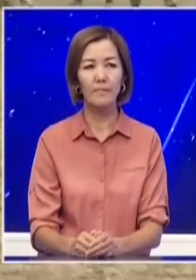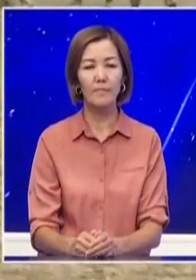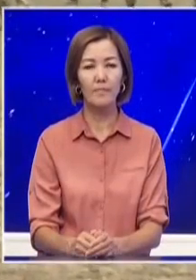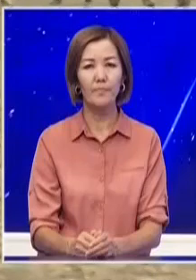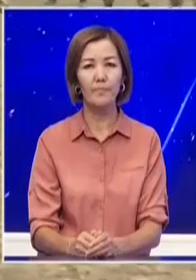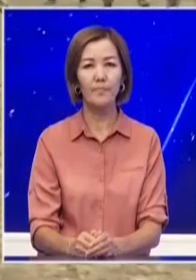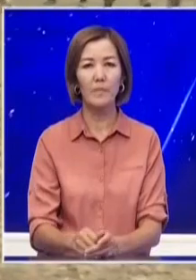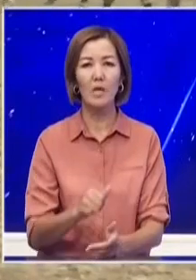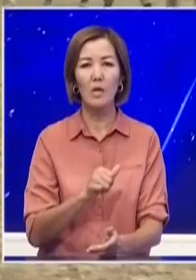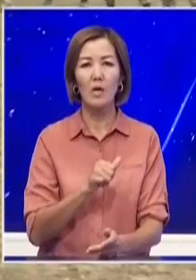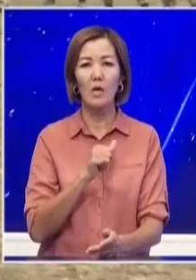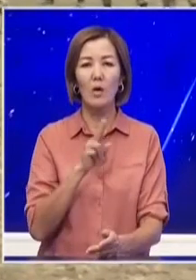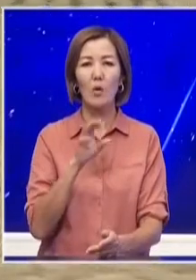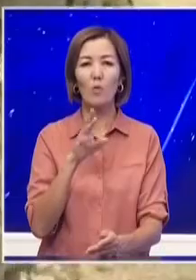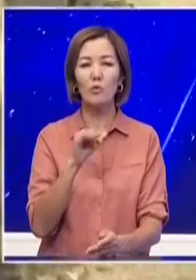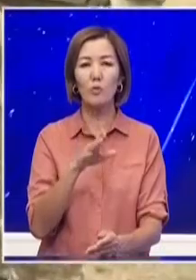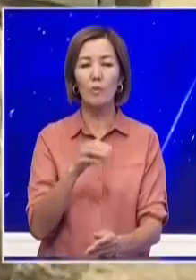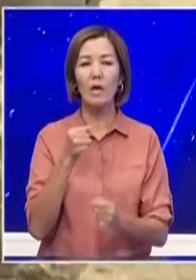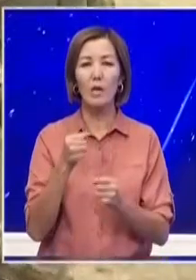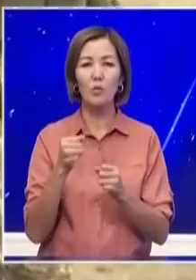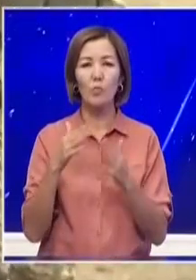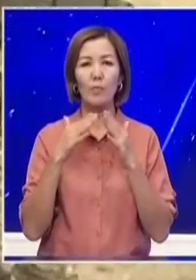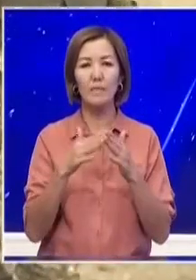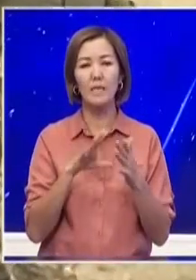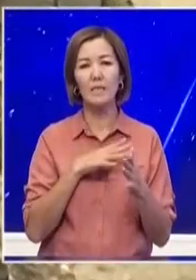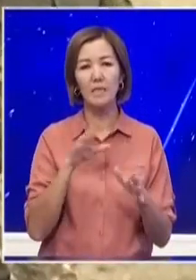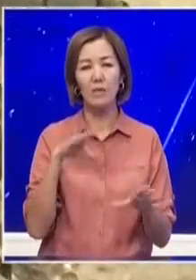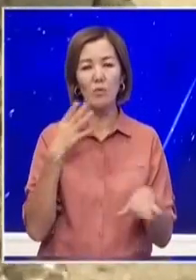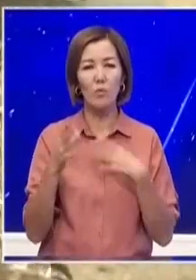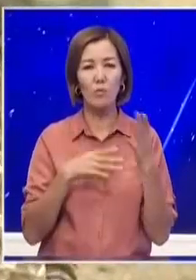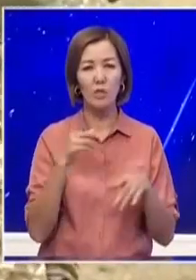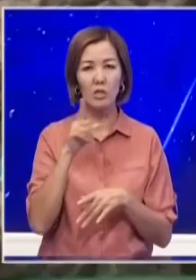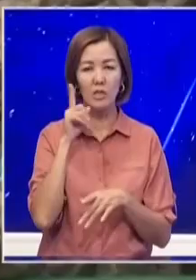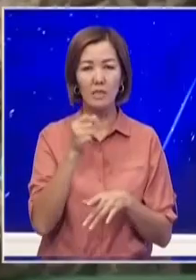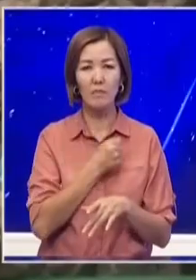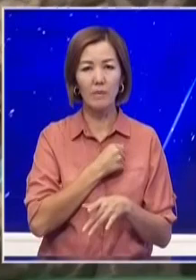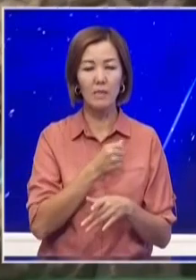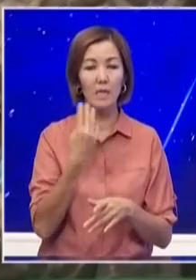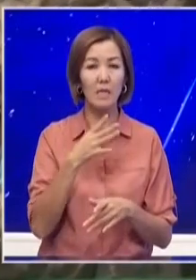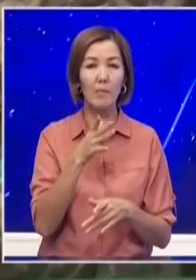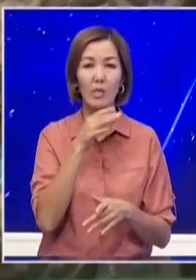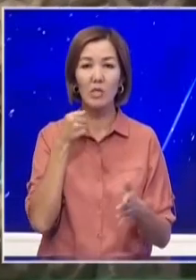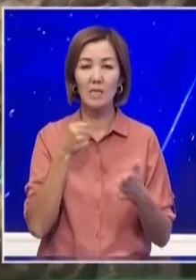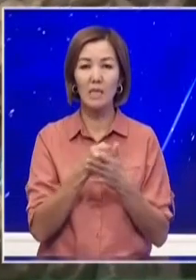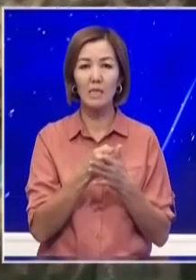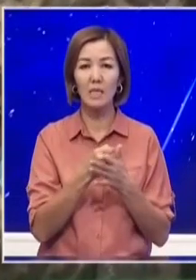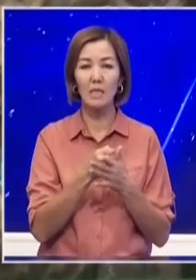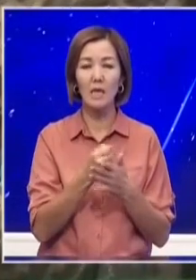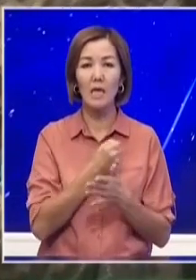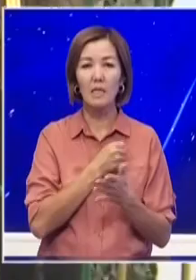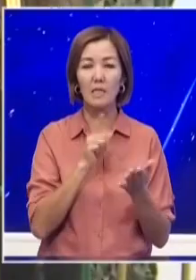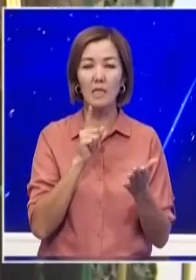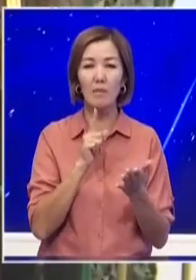Қостөбе ату базасындағы бұл тактикалық оқу-жаттығуға қатысқандар жас сарбаздар емес, қайта 45 жасқа дейінгі аудан аумағындағы